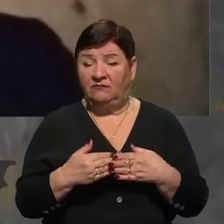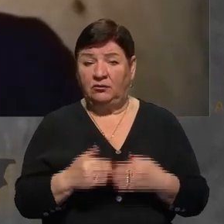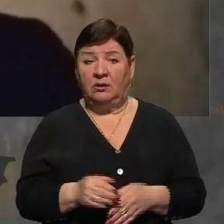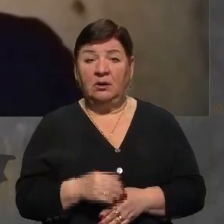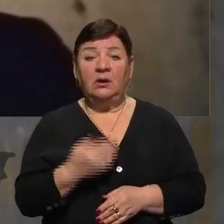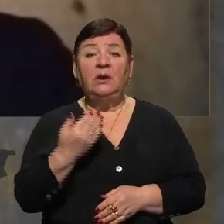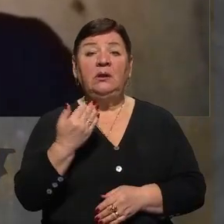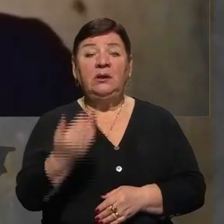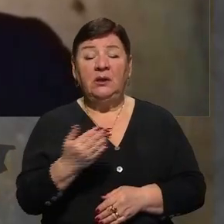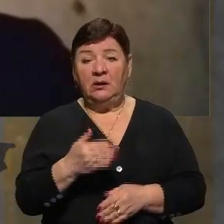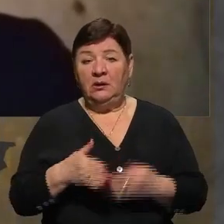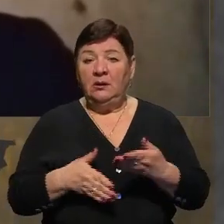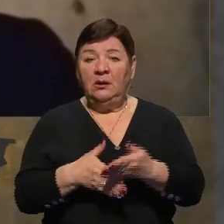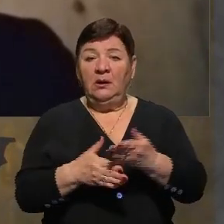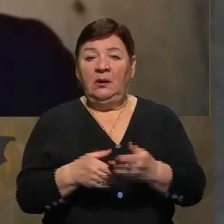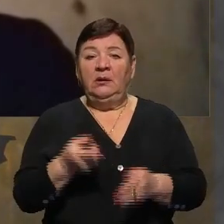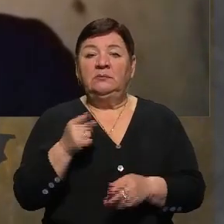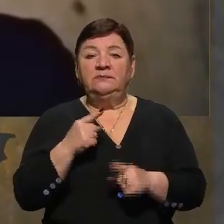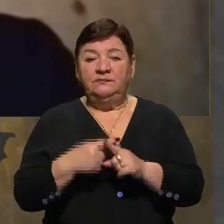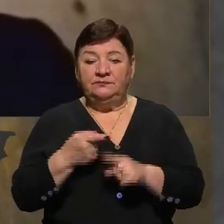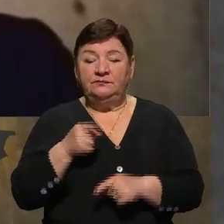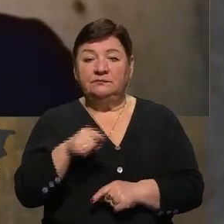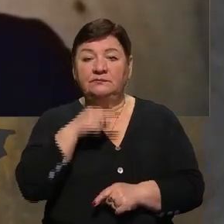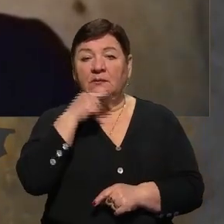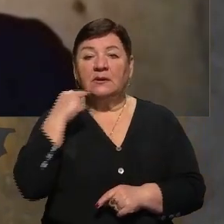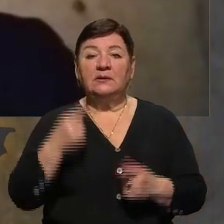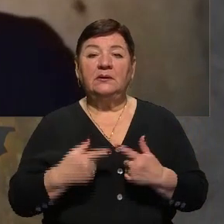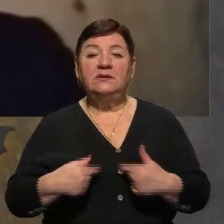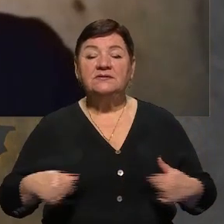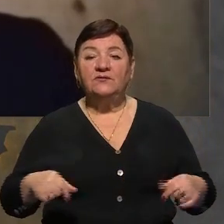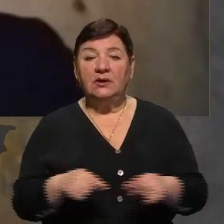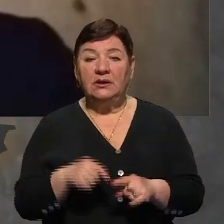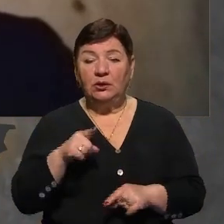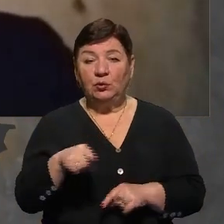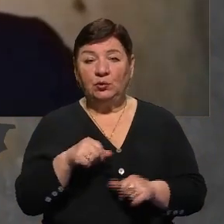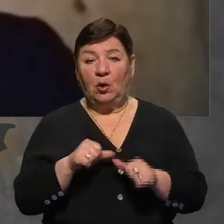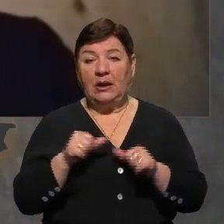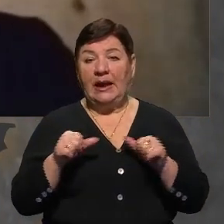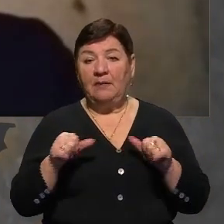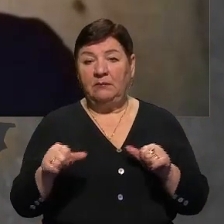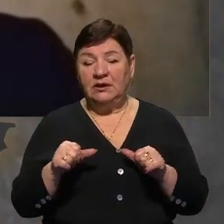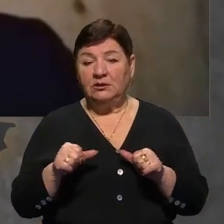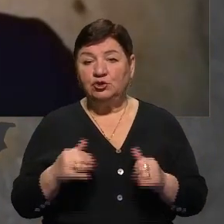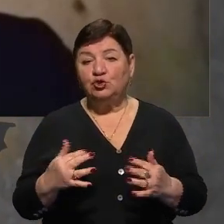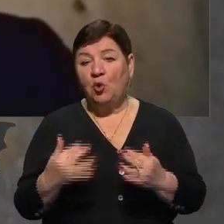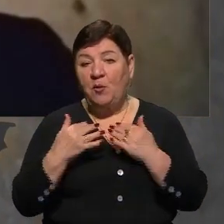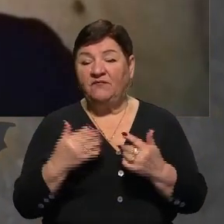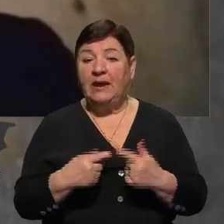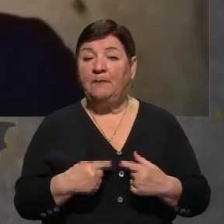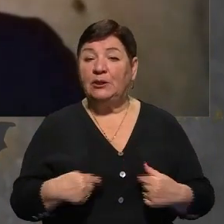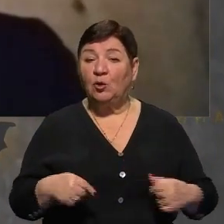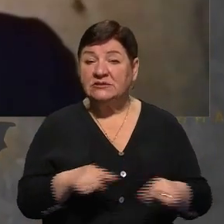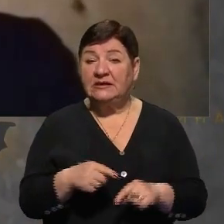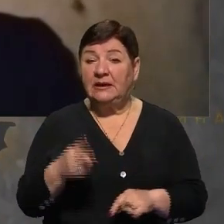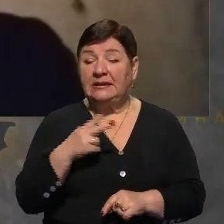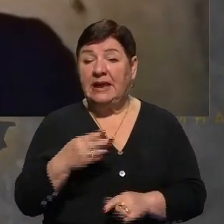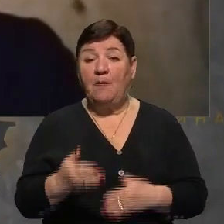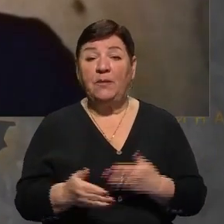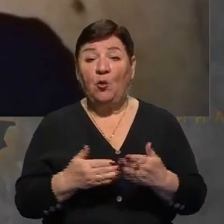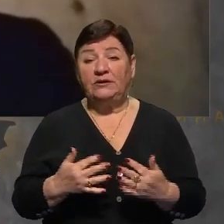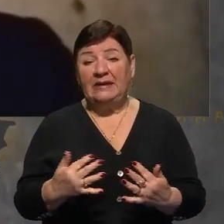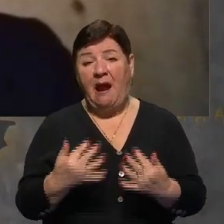їх застосовують. Плюс до того, росіяни ж тут створили окремі штурмові підрозділи саме для піхотних